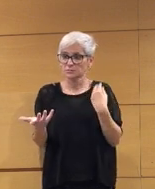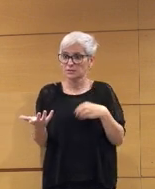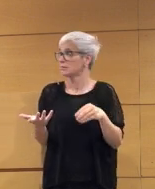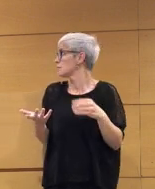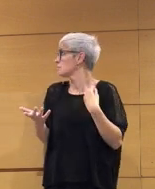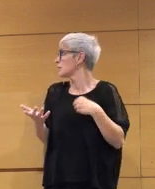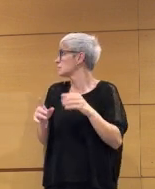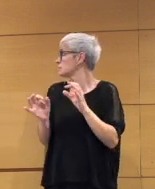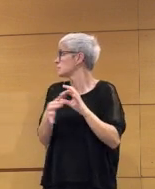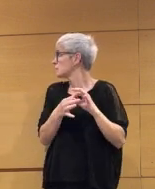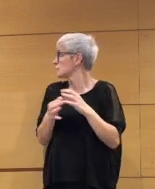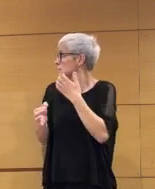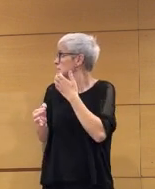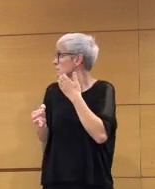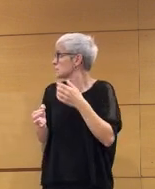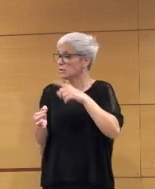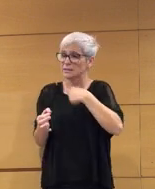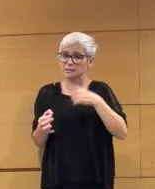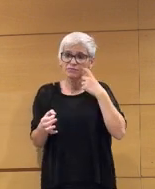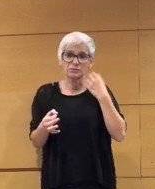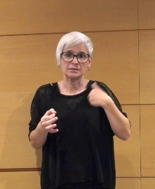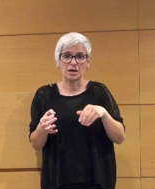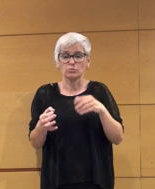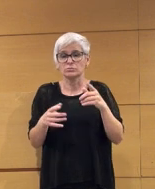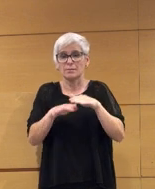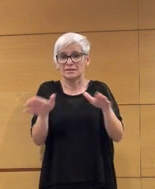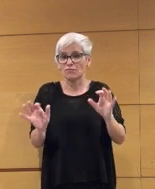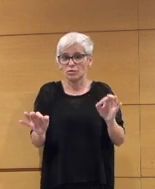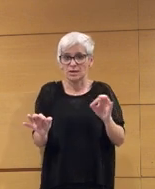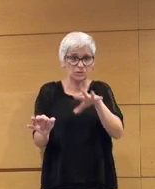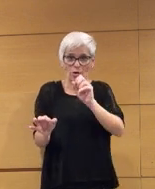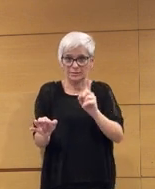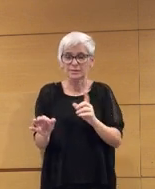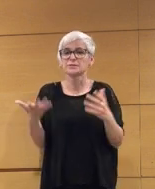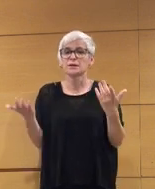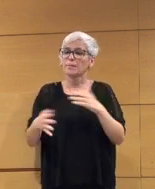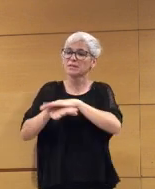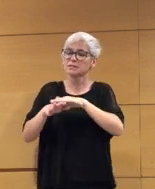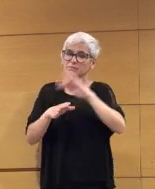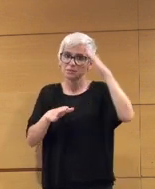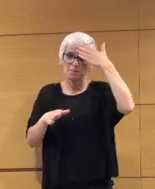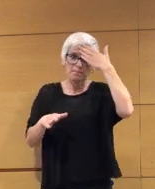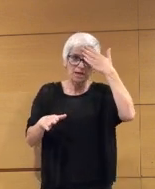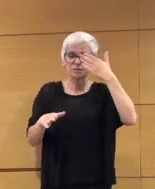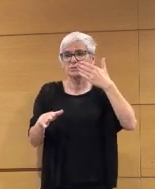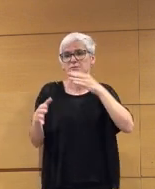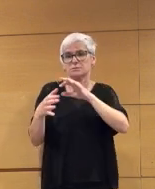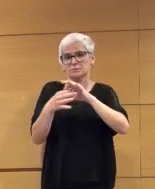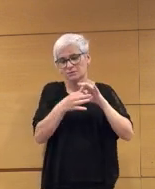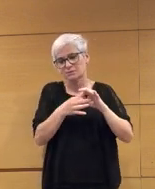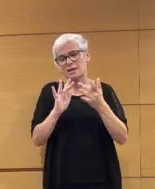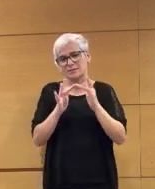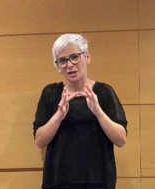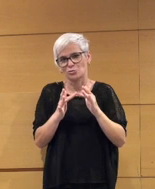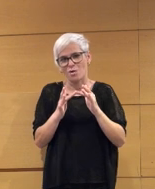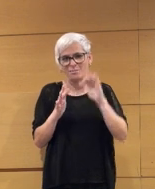famoses WCAG, doncs tots aquests, no?, són els principis bàsics en els quals es basa per poder interactuar